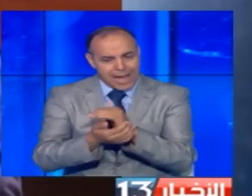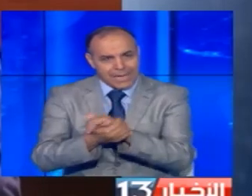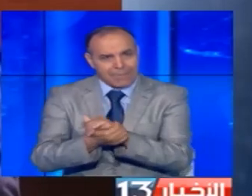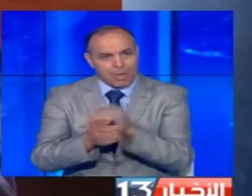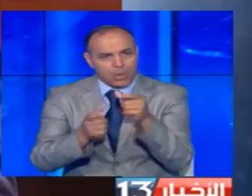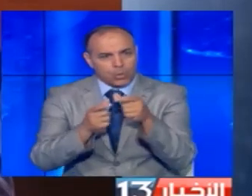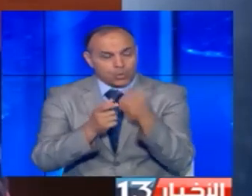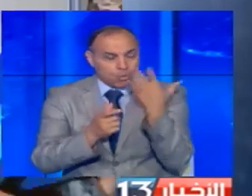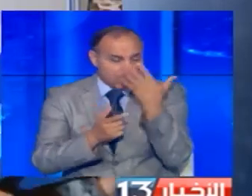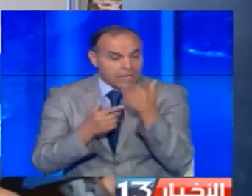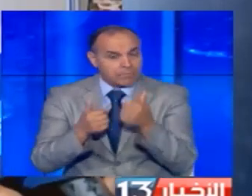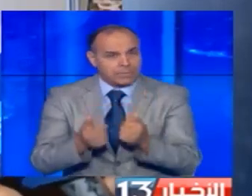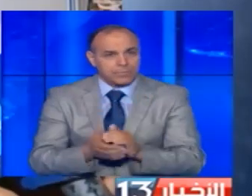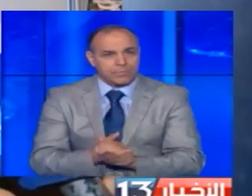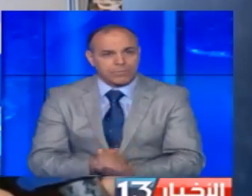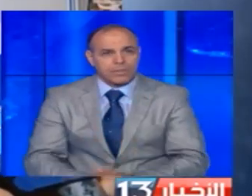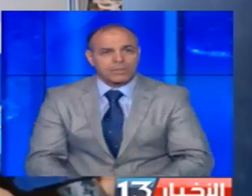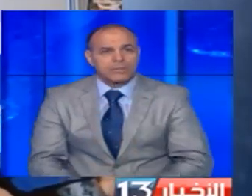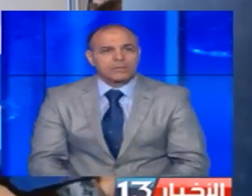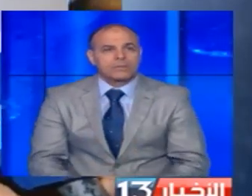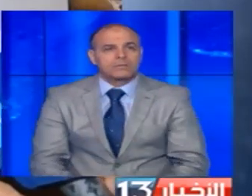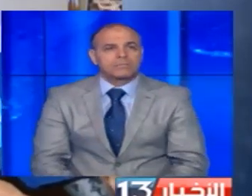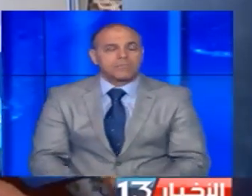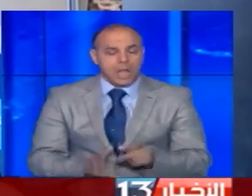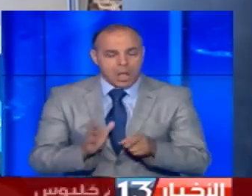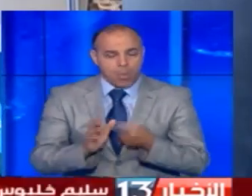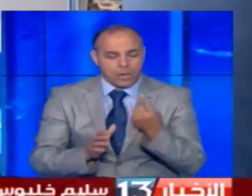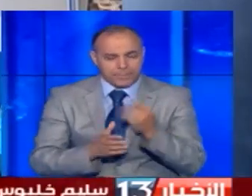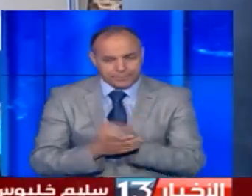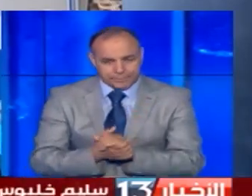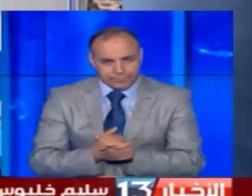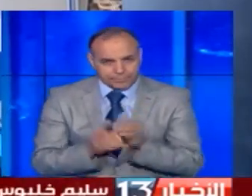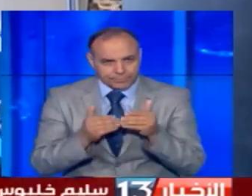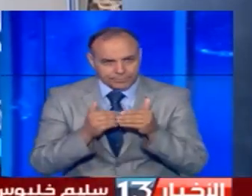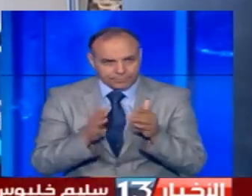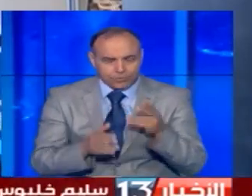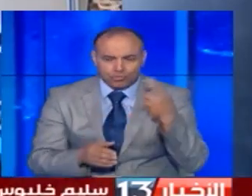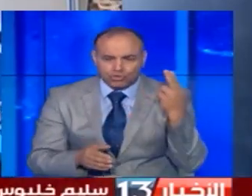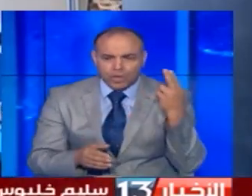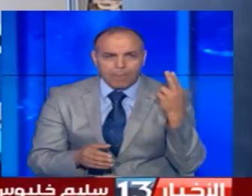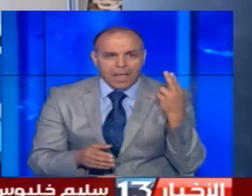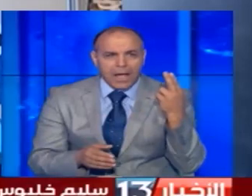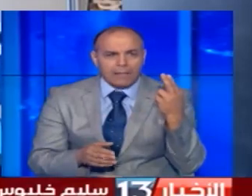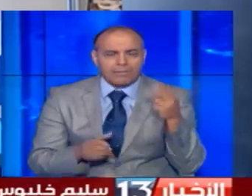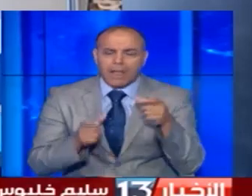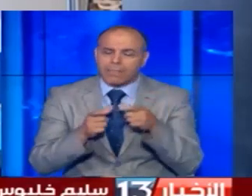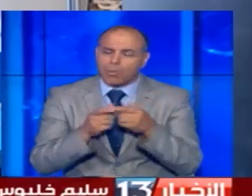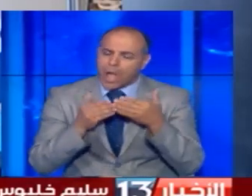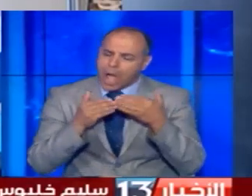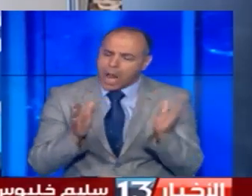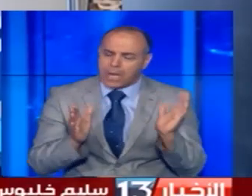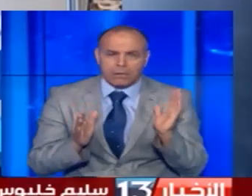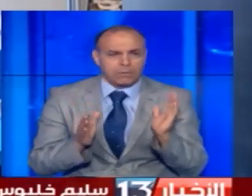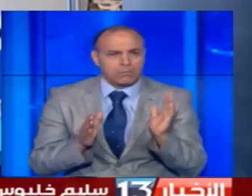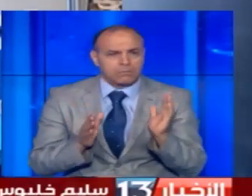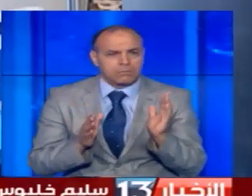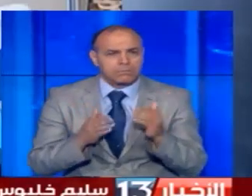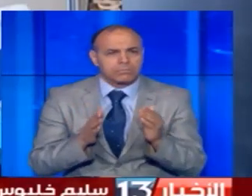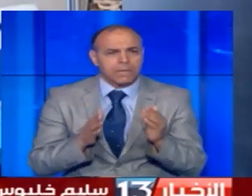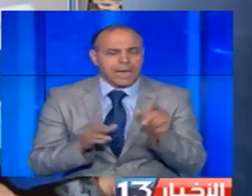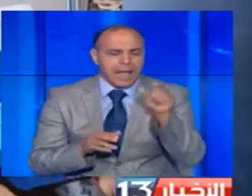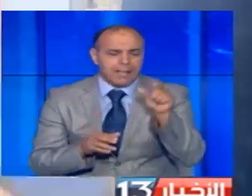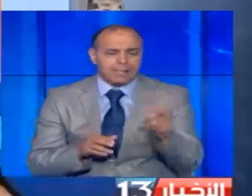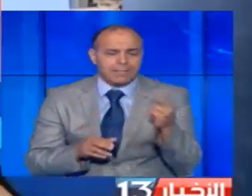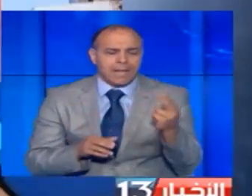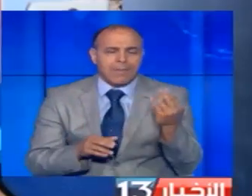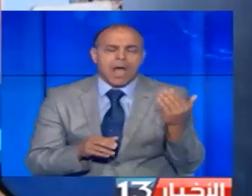تونس وافريقيا هم اه اولا اه فتح الجامعات العموميه اه اكثر فاكثر على الطلبه الاجانب